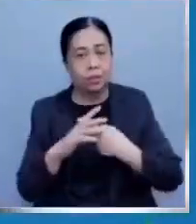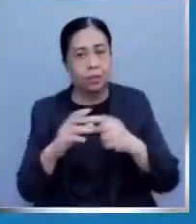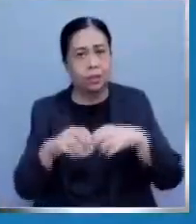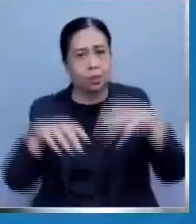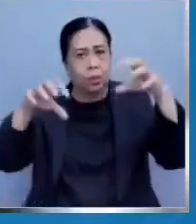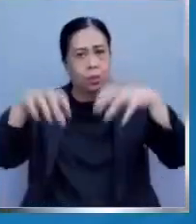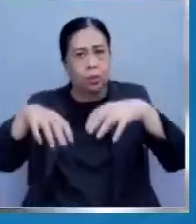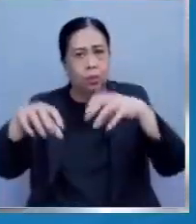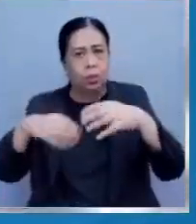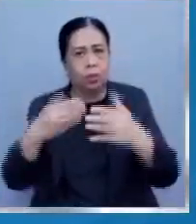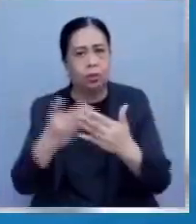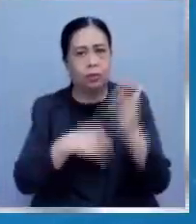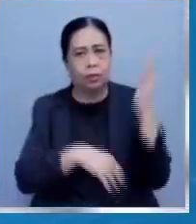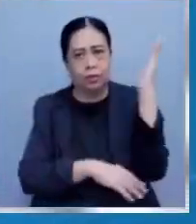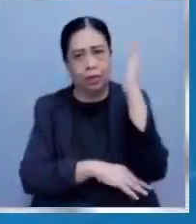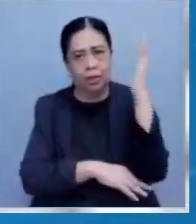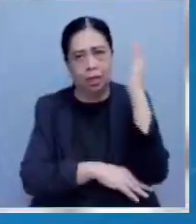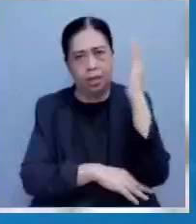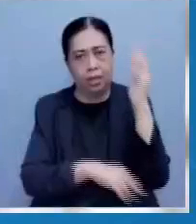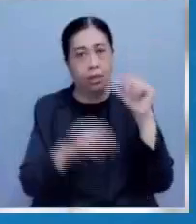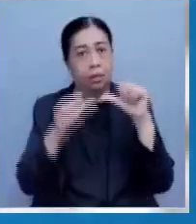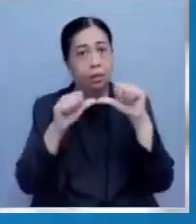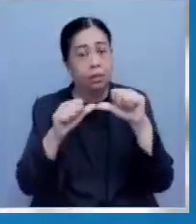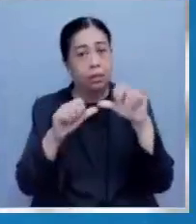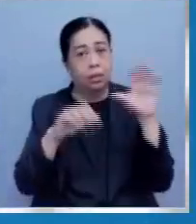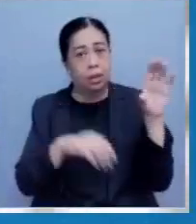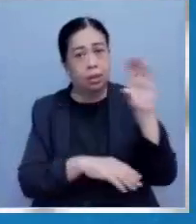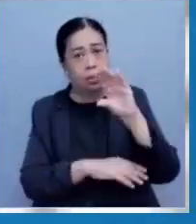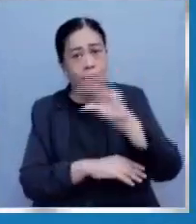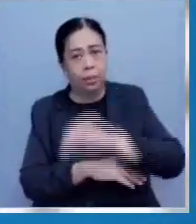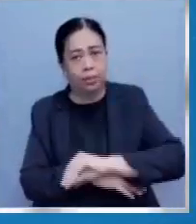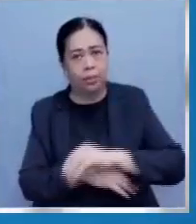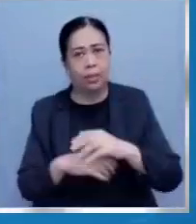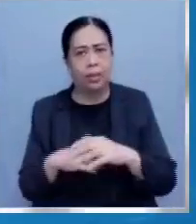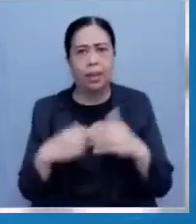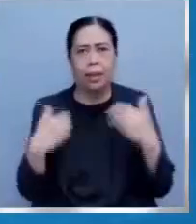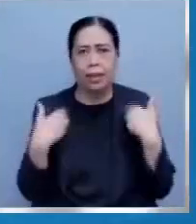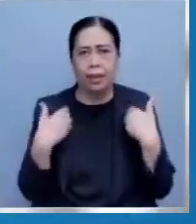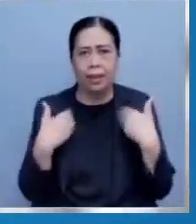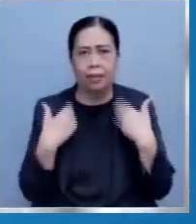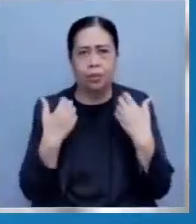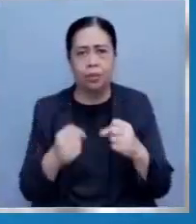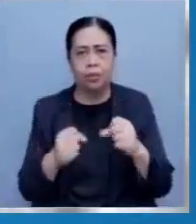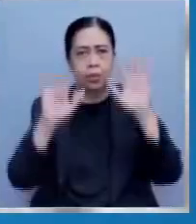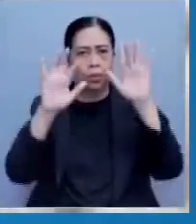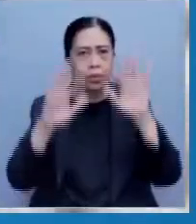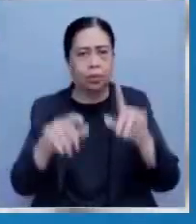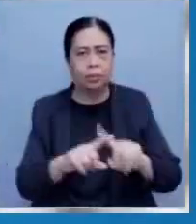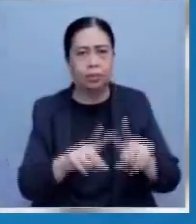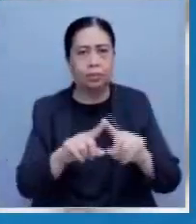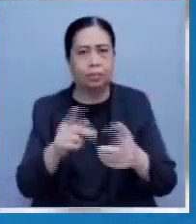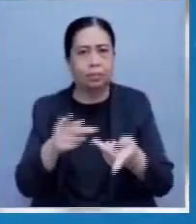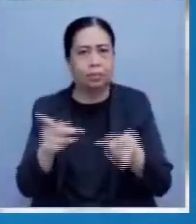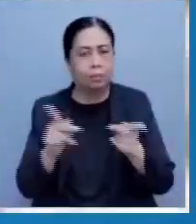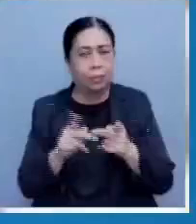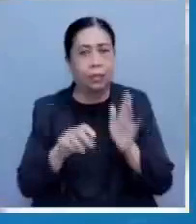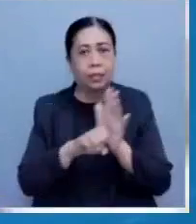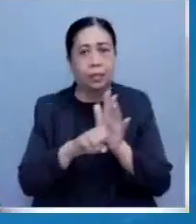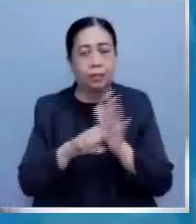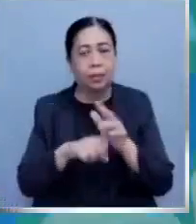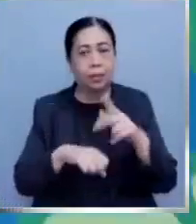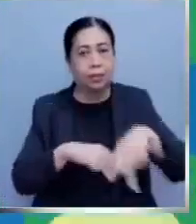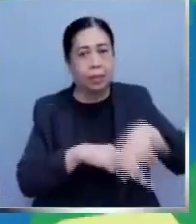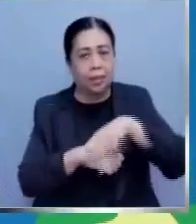ho magtanghali. Magtutuloy-tuloy na yan sa hapon at sa gabi. At may malalakas na ulan sa maraming lugar, katulad ho ng Panay